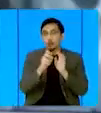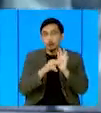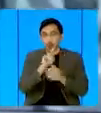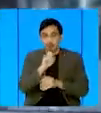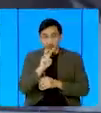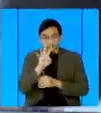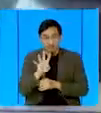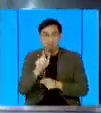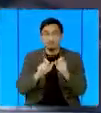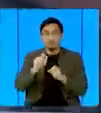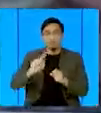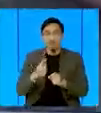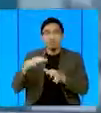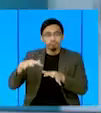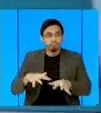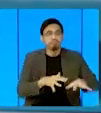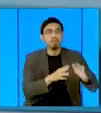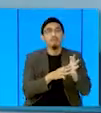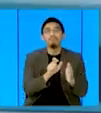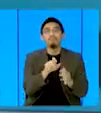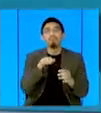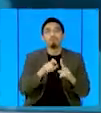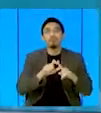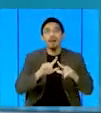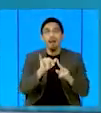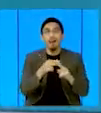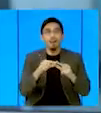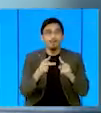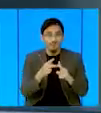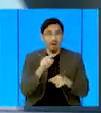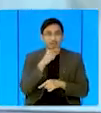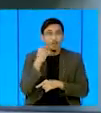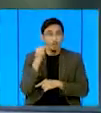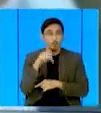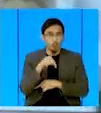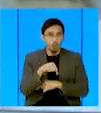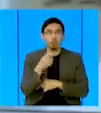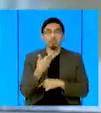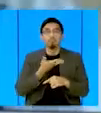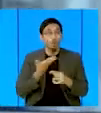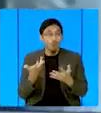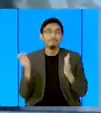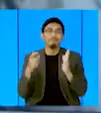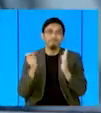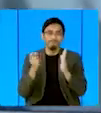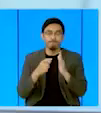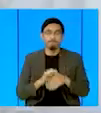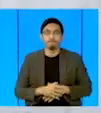Sabtu 15 Juni 2024. Seluruh jemaah haji mulai bergerak ke Muzdalifah pada hari Minggu ini untuk melontar